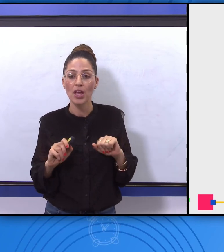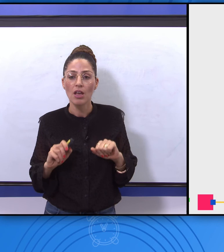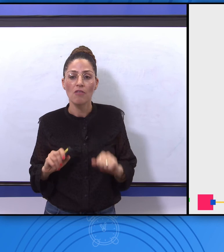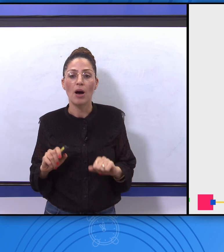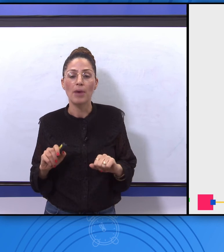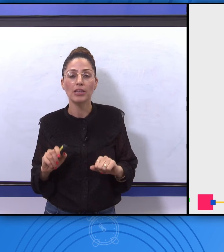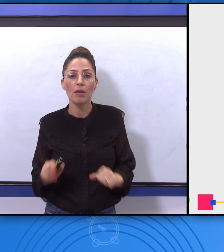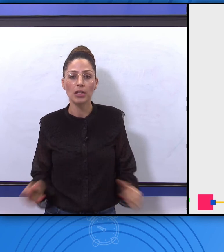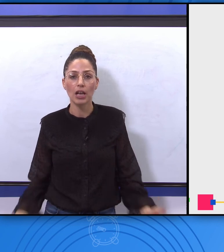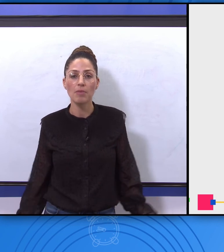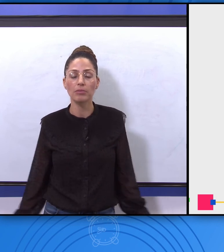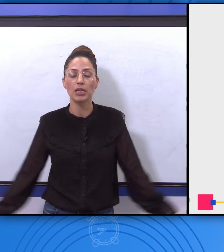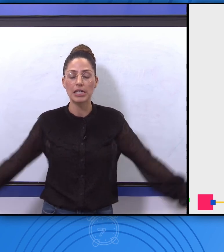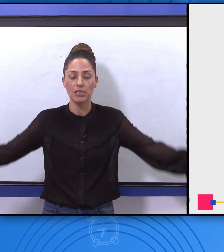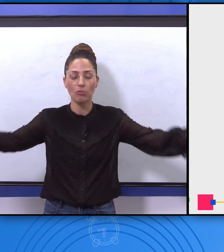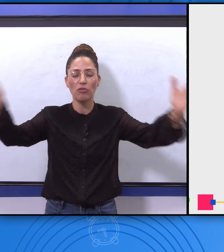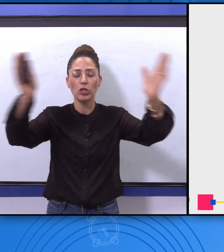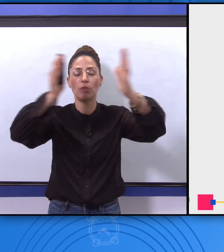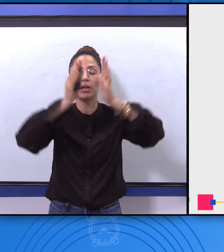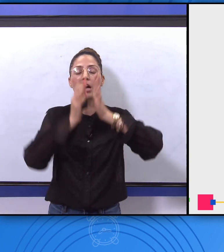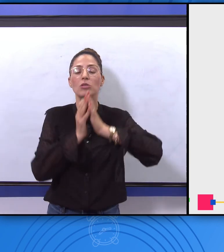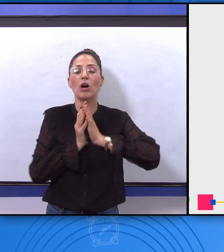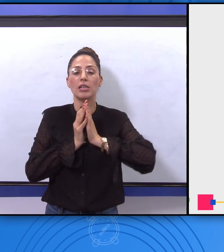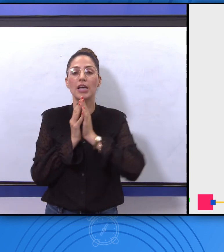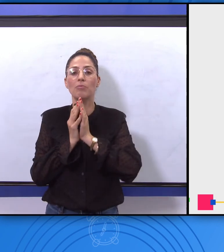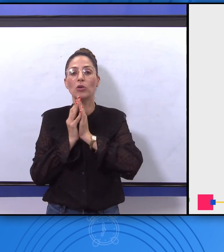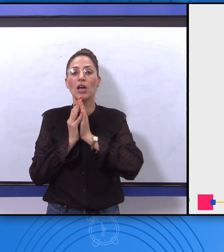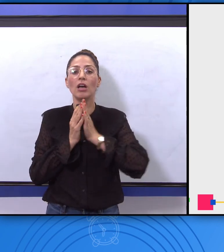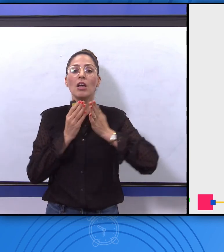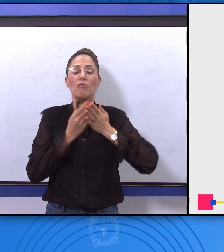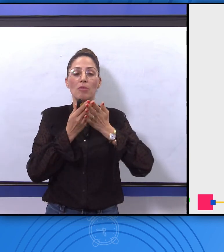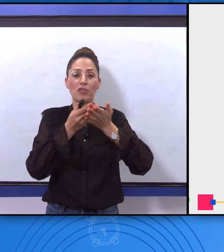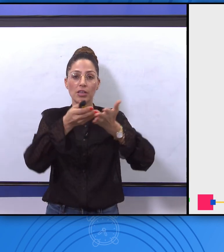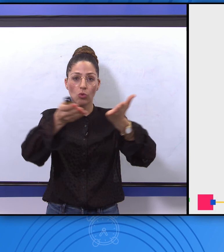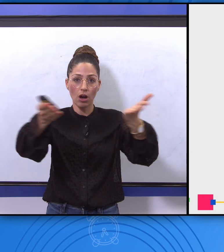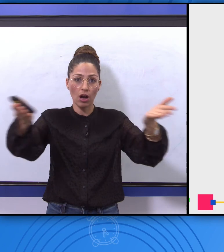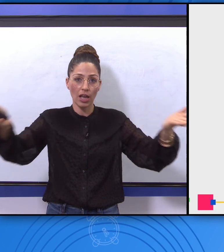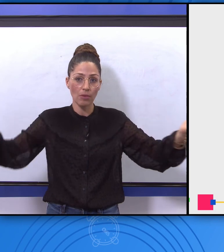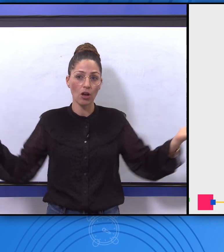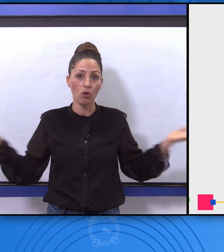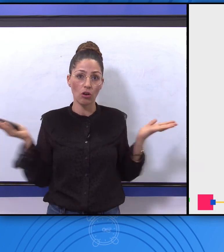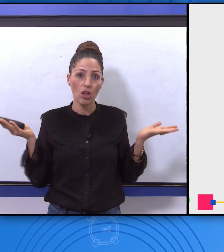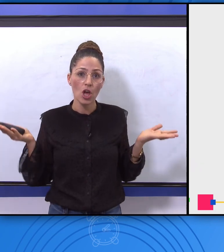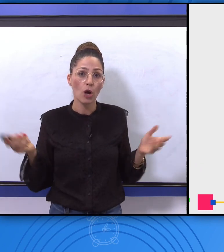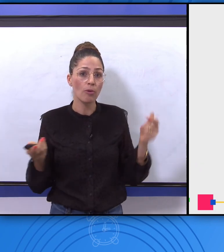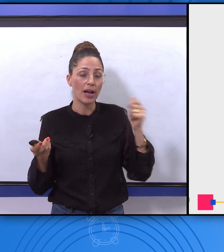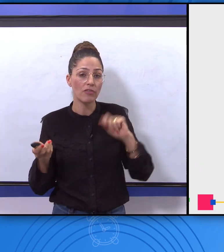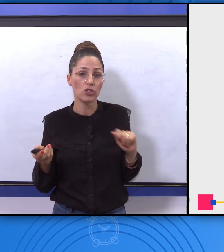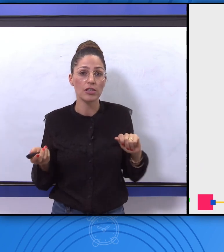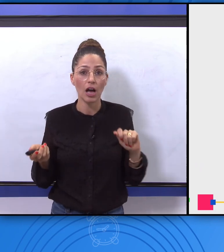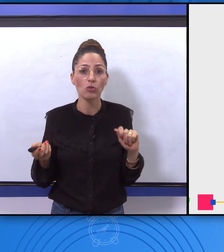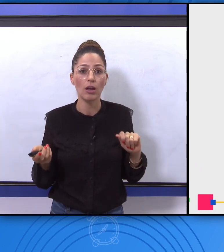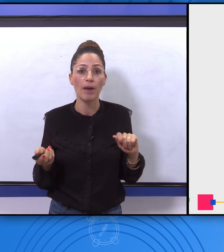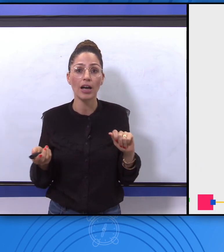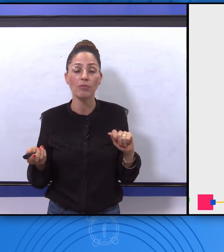עבודה. והמנדלה מתחילה מהמרכז. כמובן שהמרכז הוא החזק ביותר ומפיץ את רוח החיים להכל. כמו